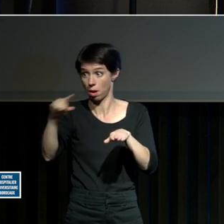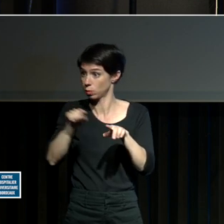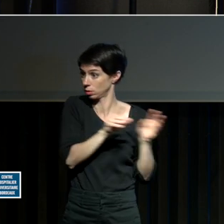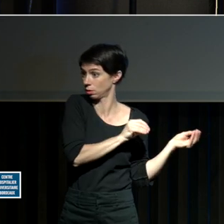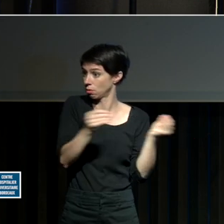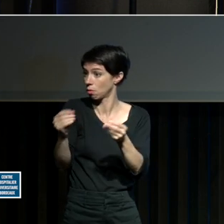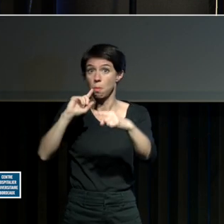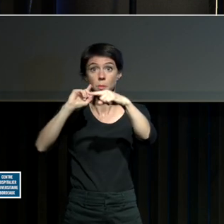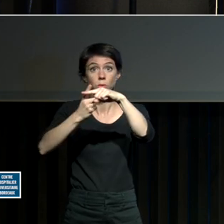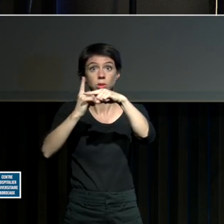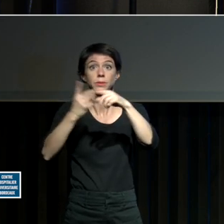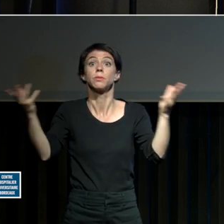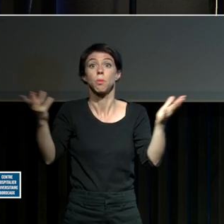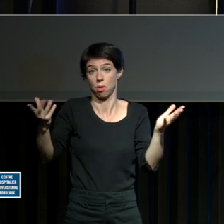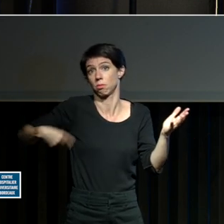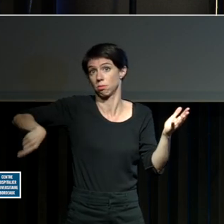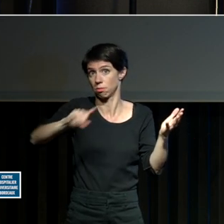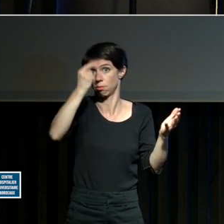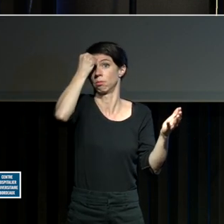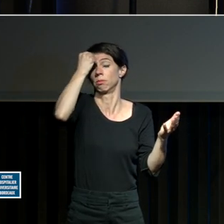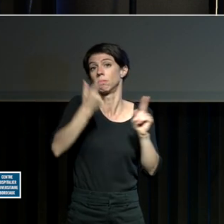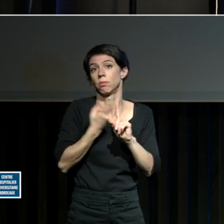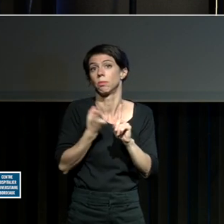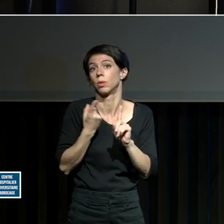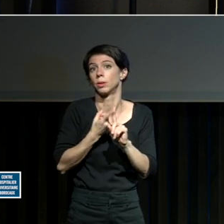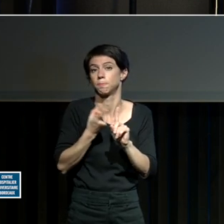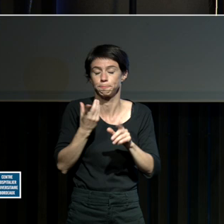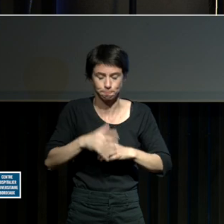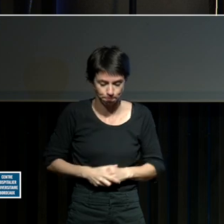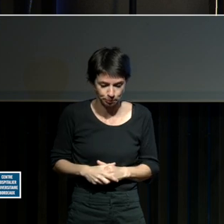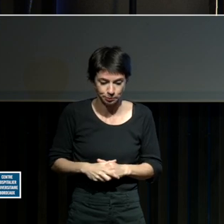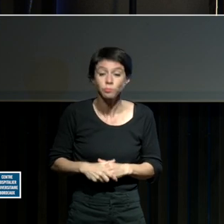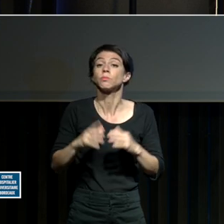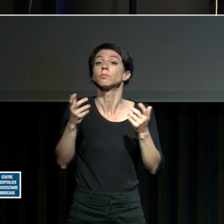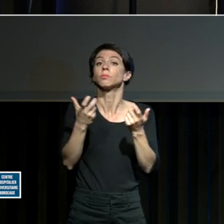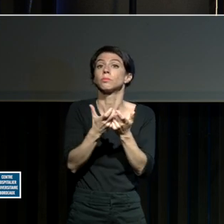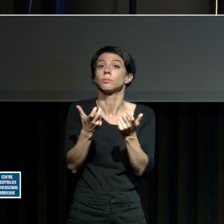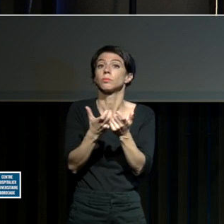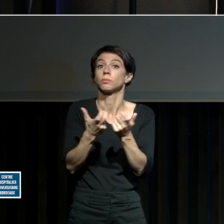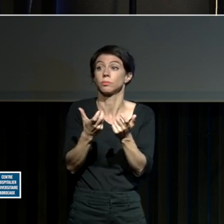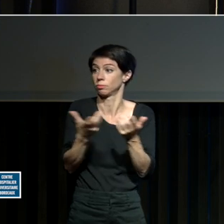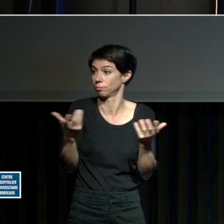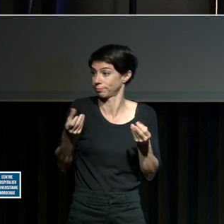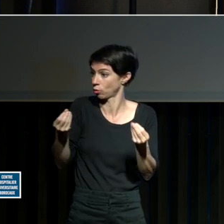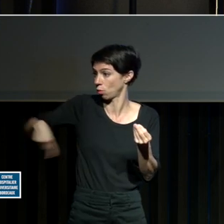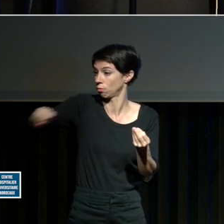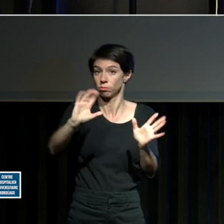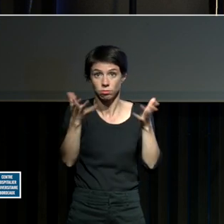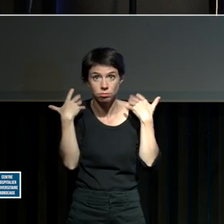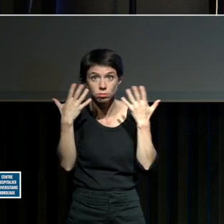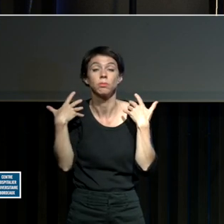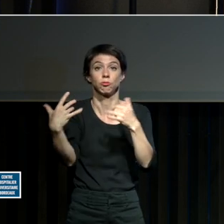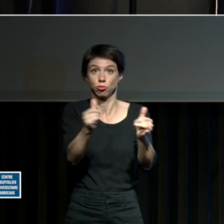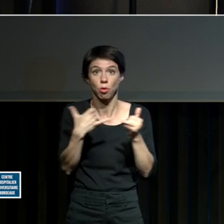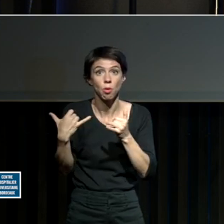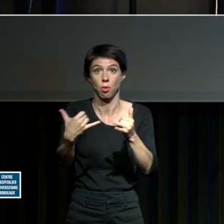de dimensions positif de l'utilisation des écrans, avec une valeur de divertissement, d'évasion.